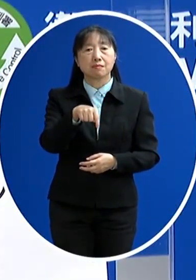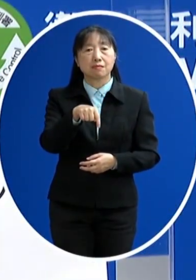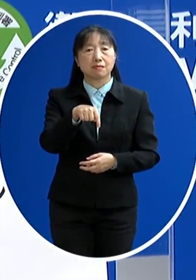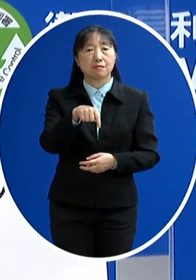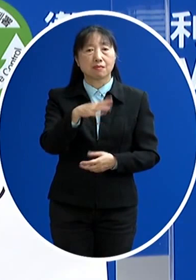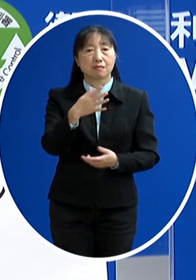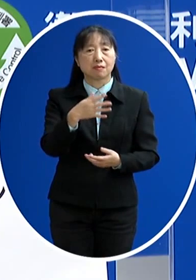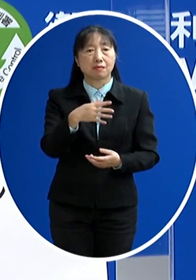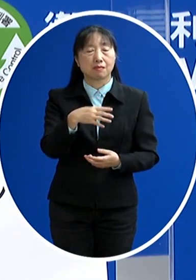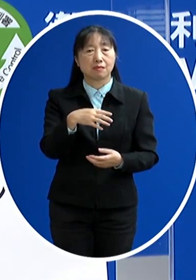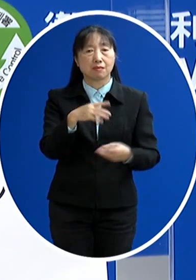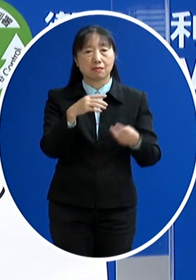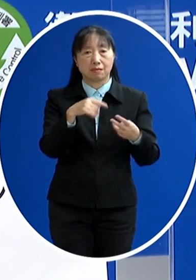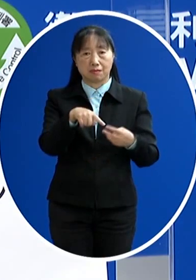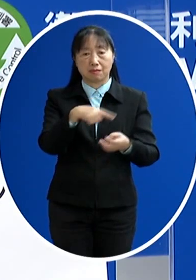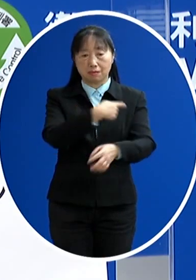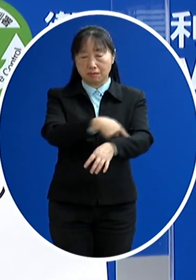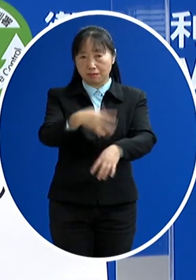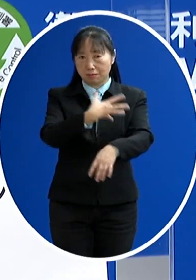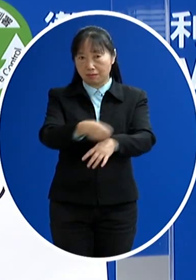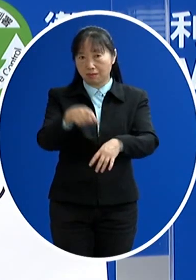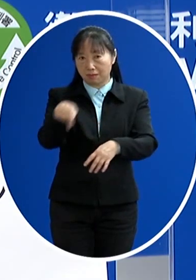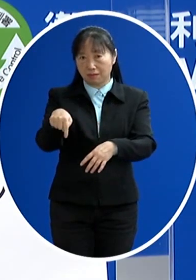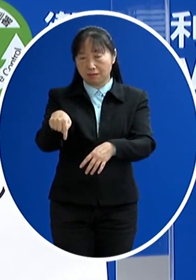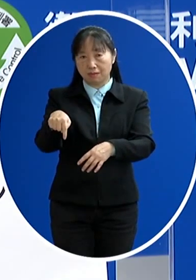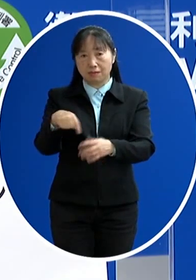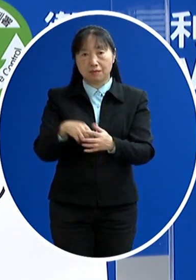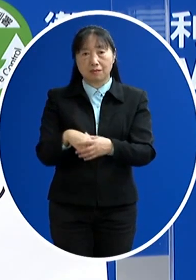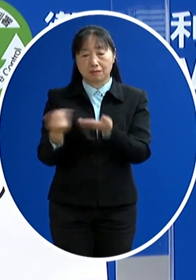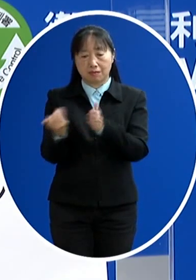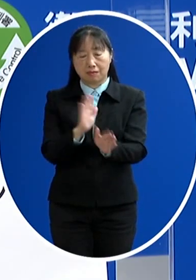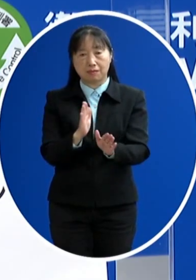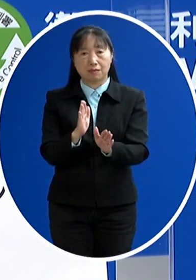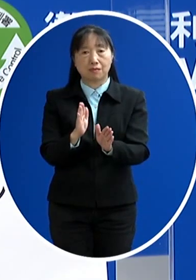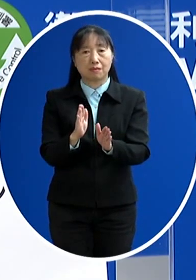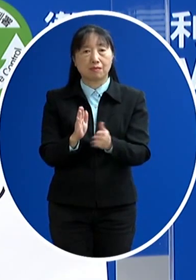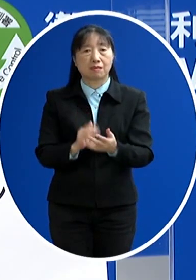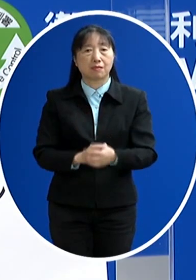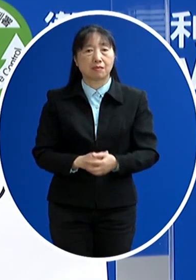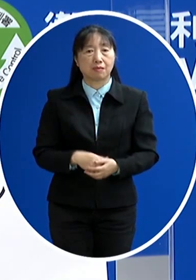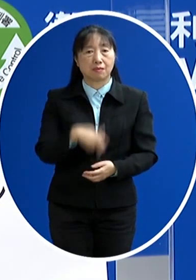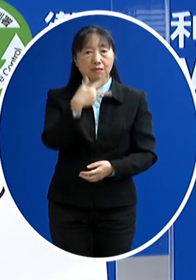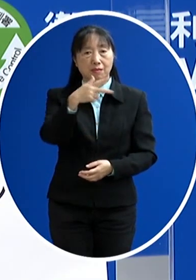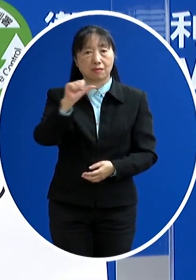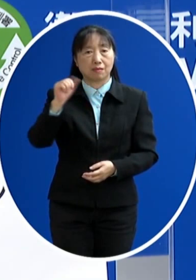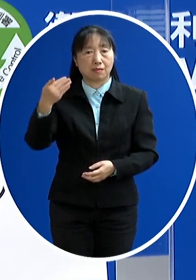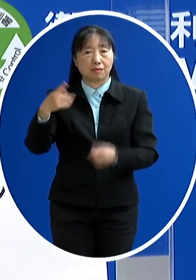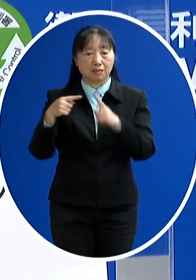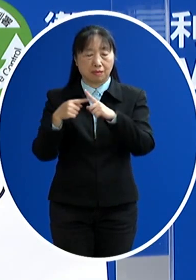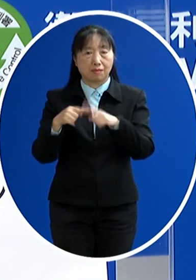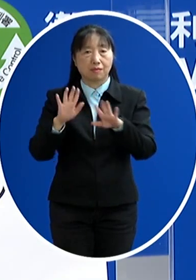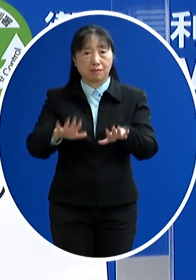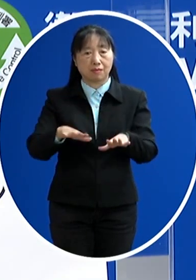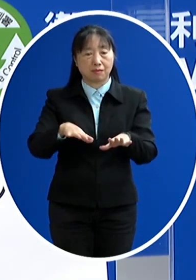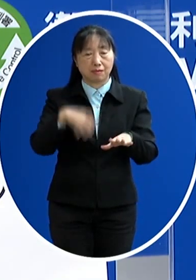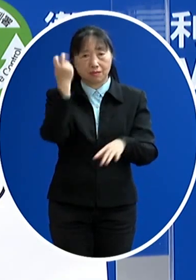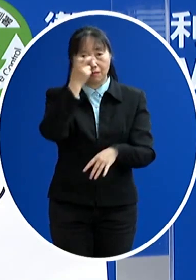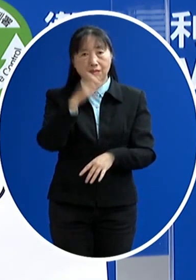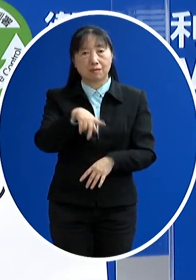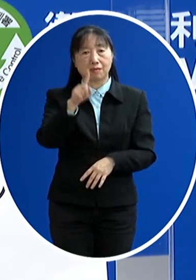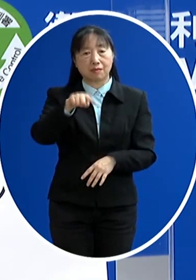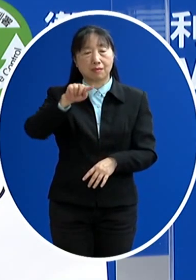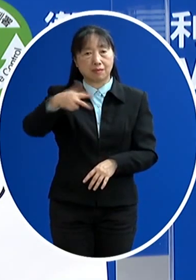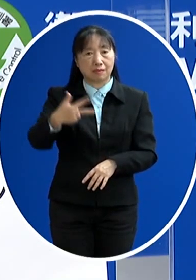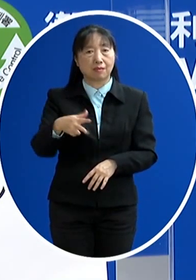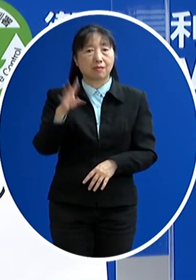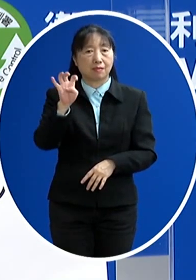环境也完成，那血清现在就准备要做1759人那已经采了